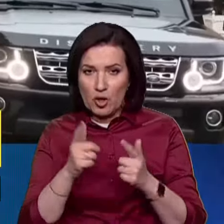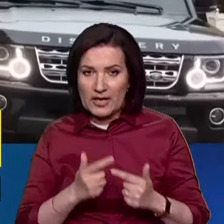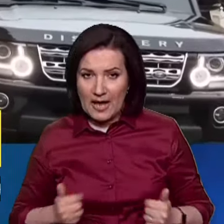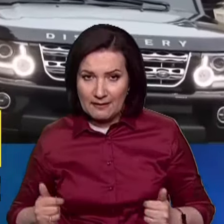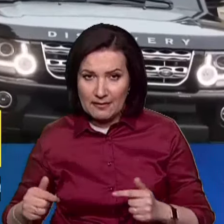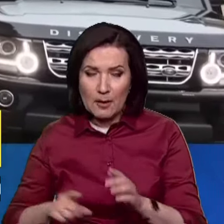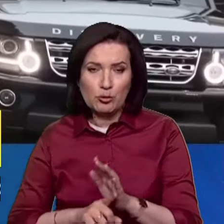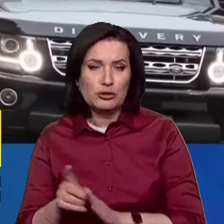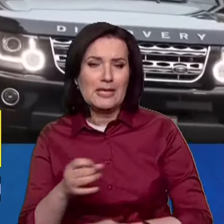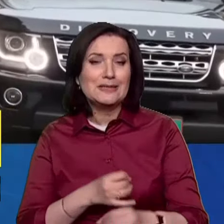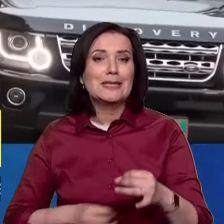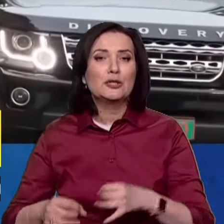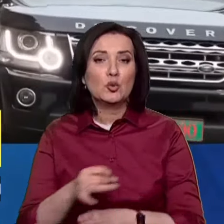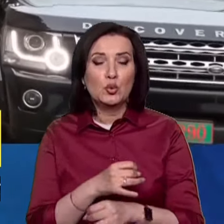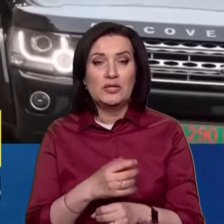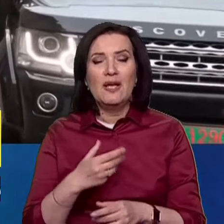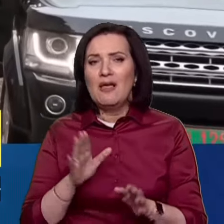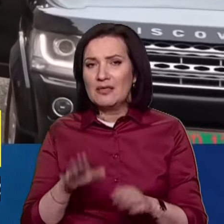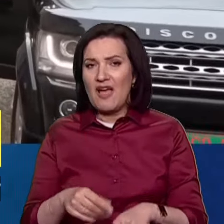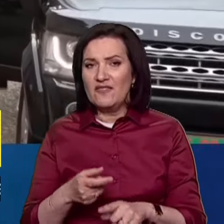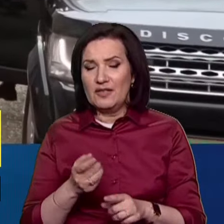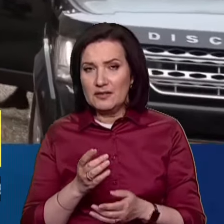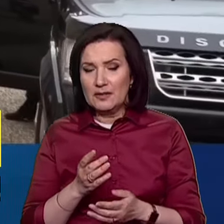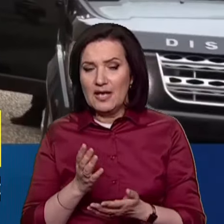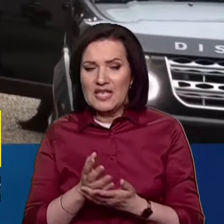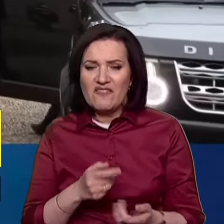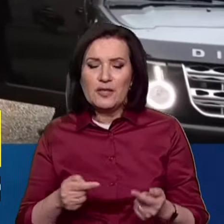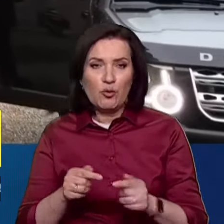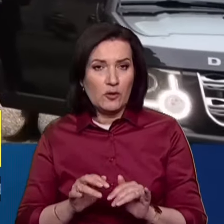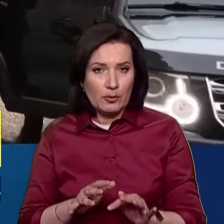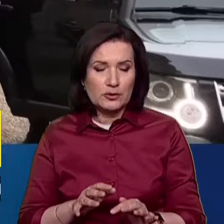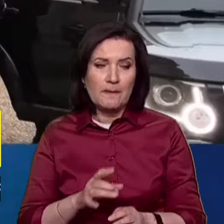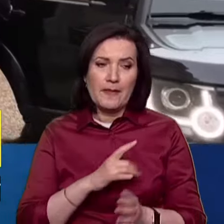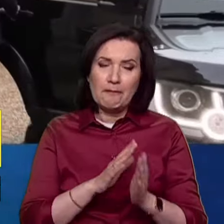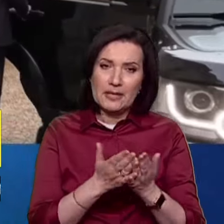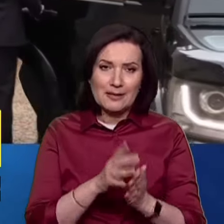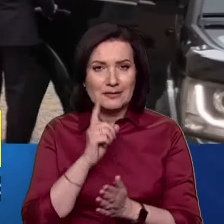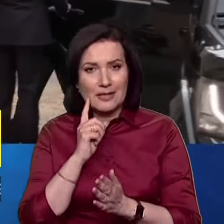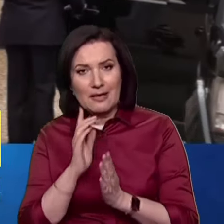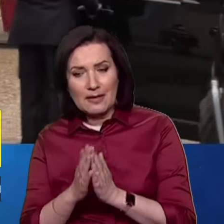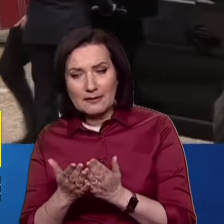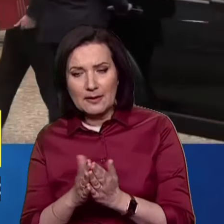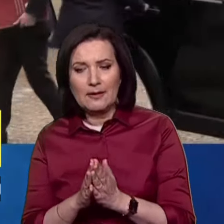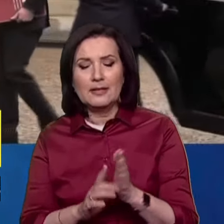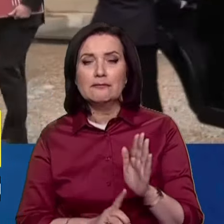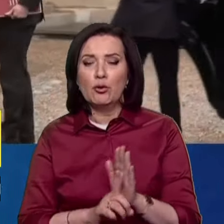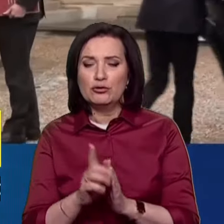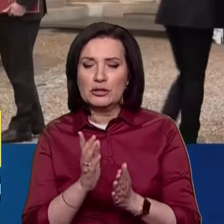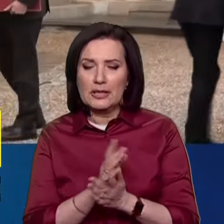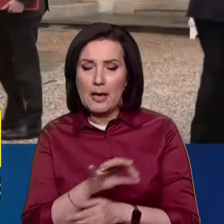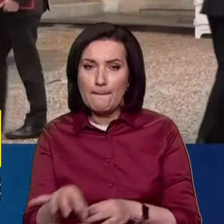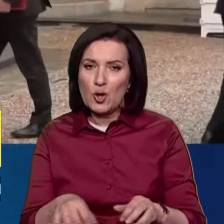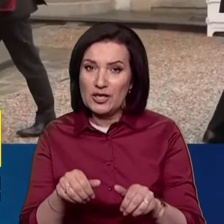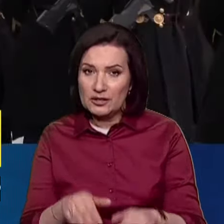країнах починається з дискусії. Там є навіть відповідна процедура. Біла книга, зелена книга, да. Спочатку є